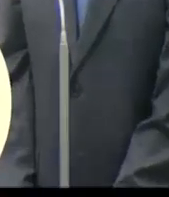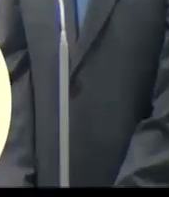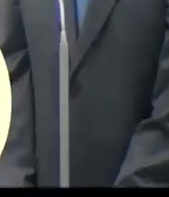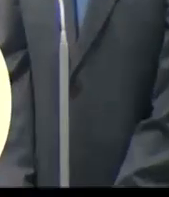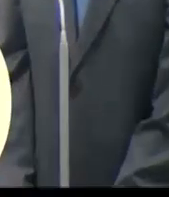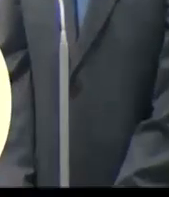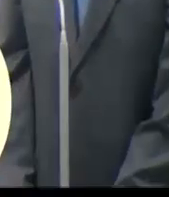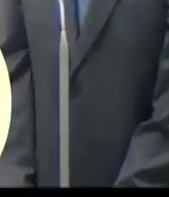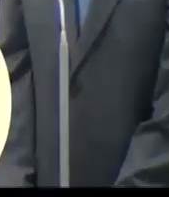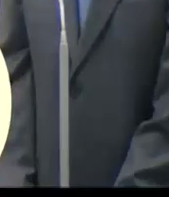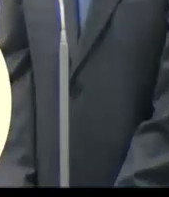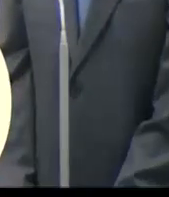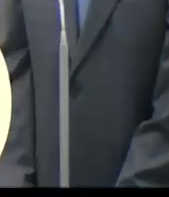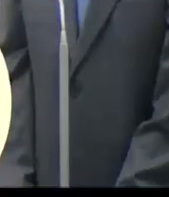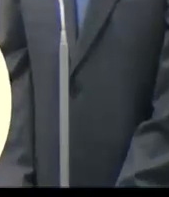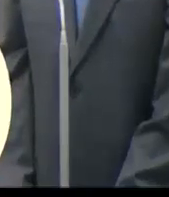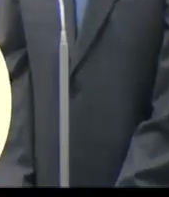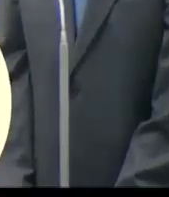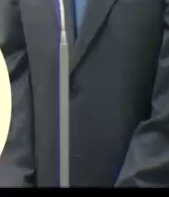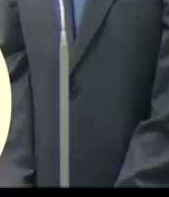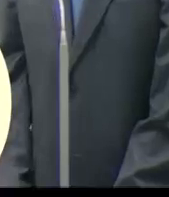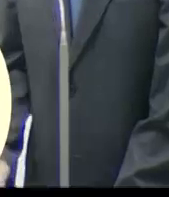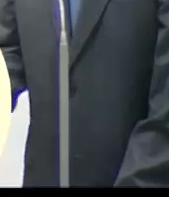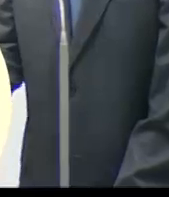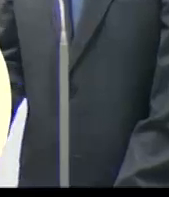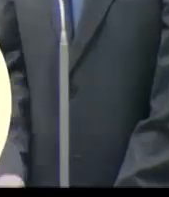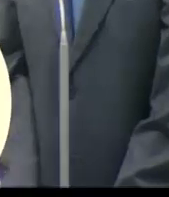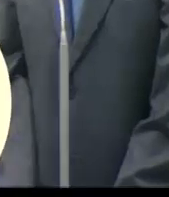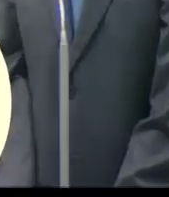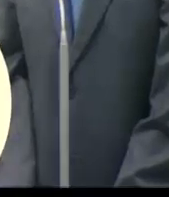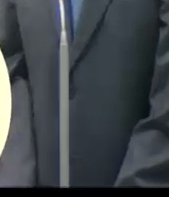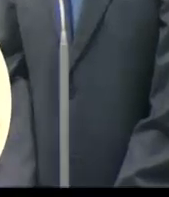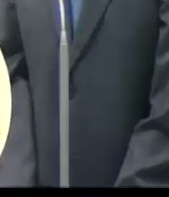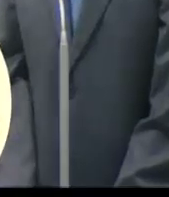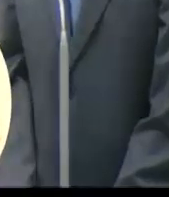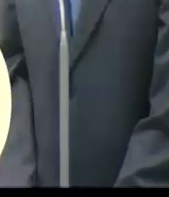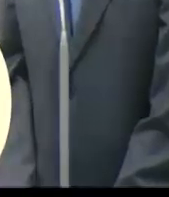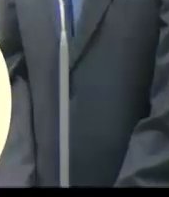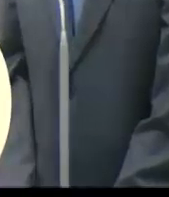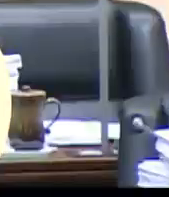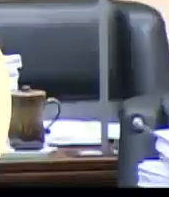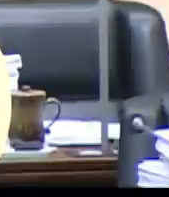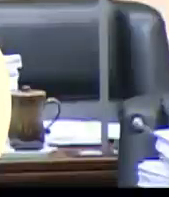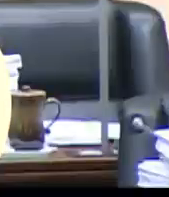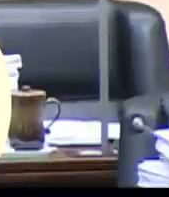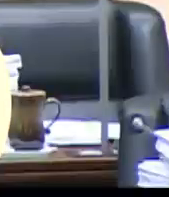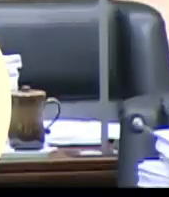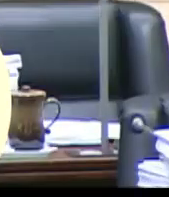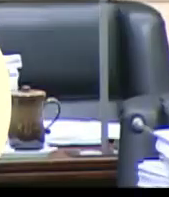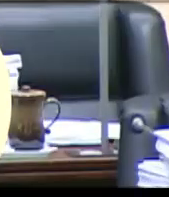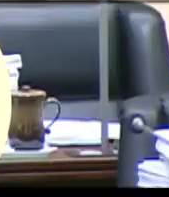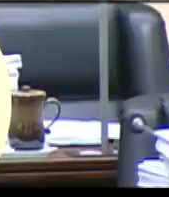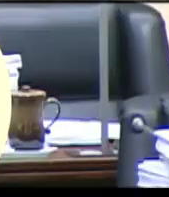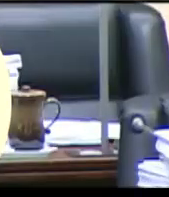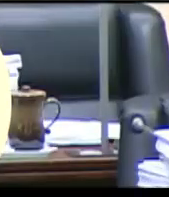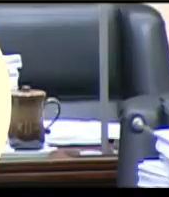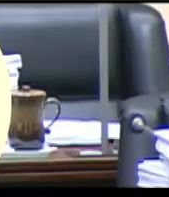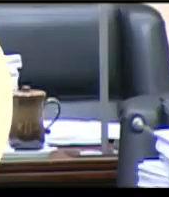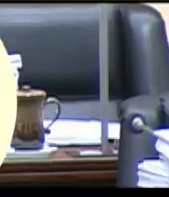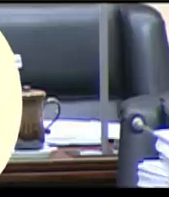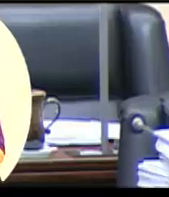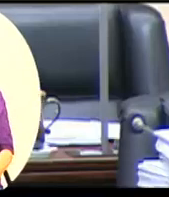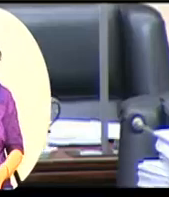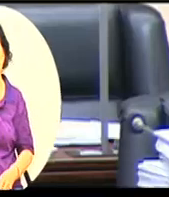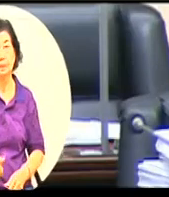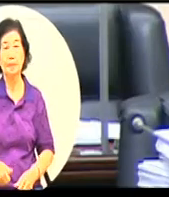求警察局爱搁较柔软。 哦，来，请坐来。 谢谢。 甲你拍破我啦，来，咱警察局长，